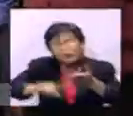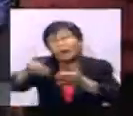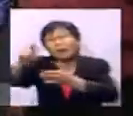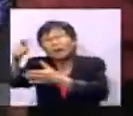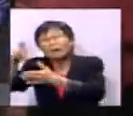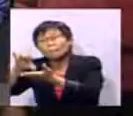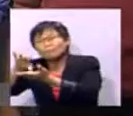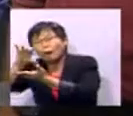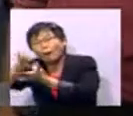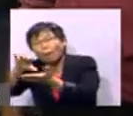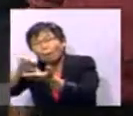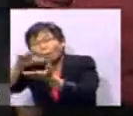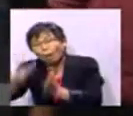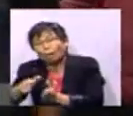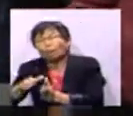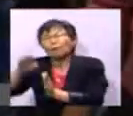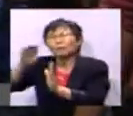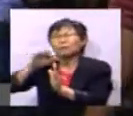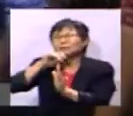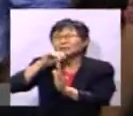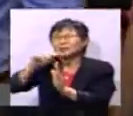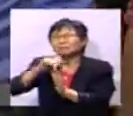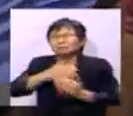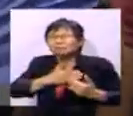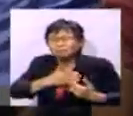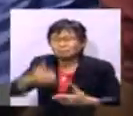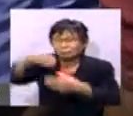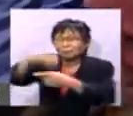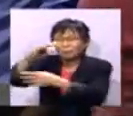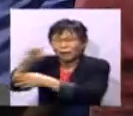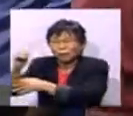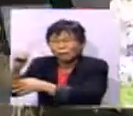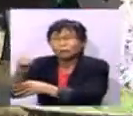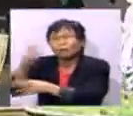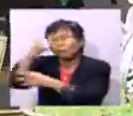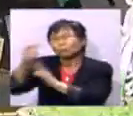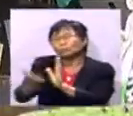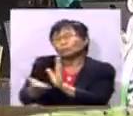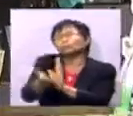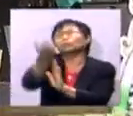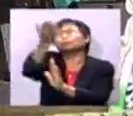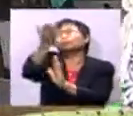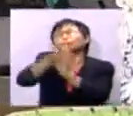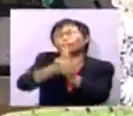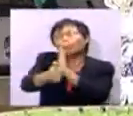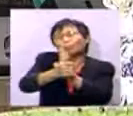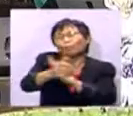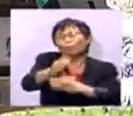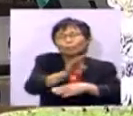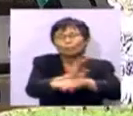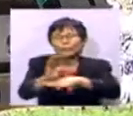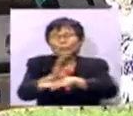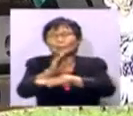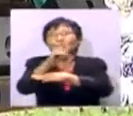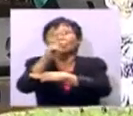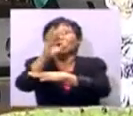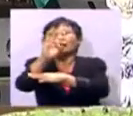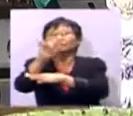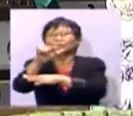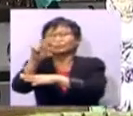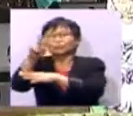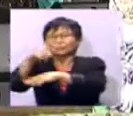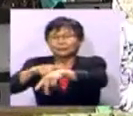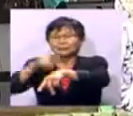portfolio pelaburan yang kurang memberi komitmen dalam syarikat bagi meningkatkan keupayaan operasi kumpulan pada masa